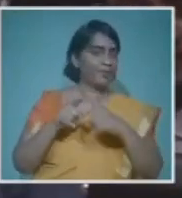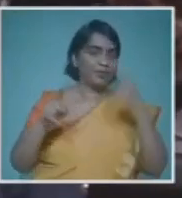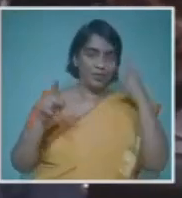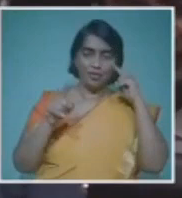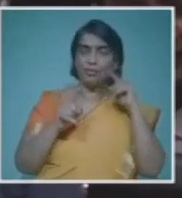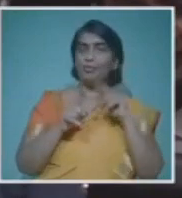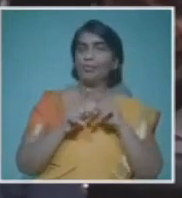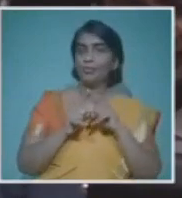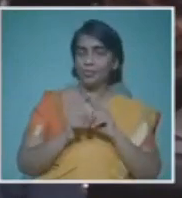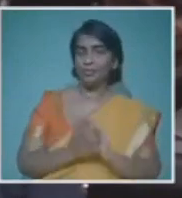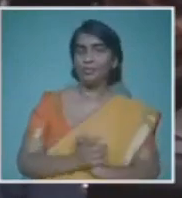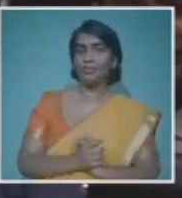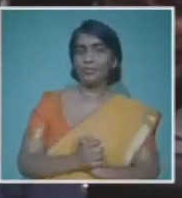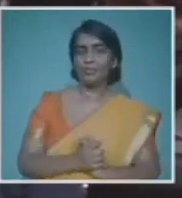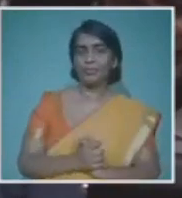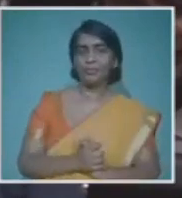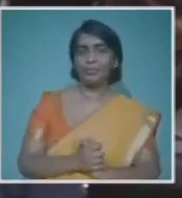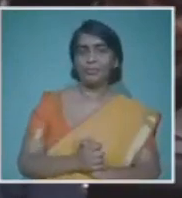කරා.